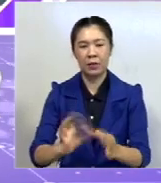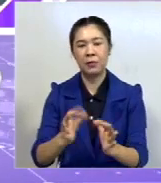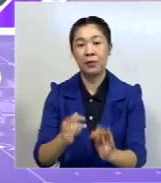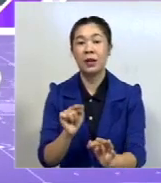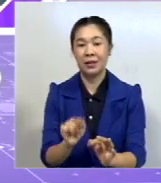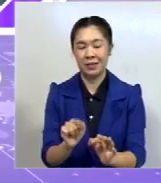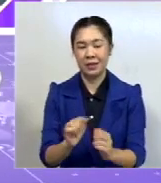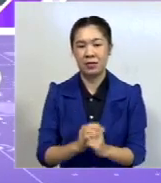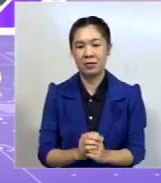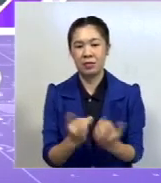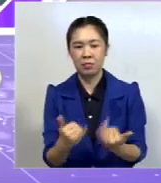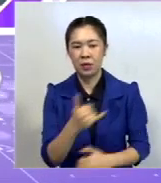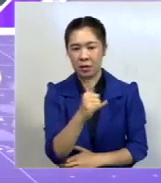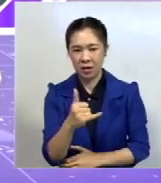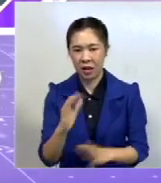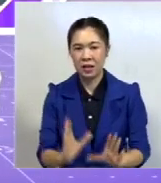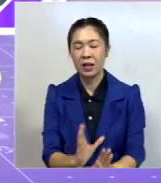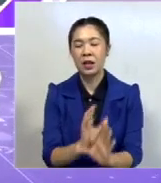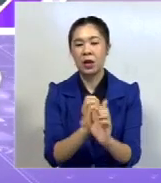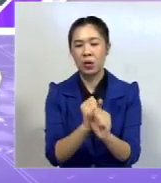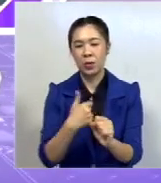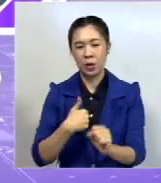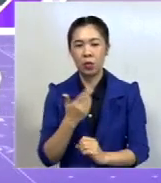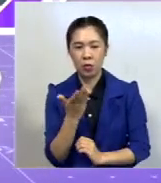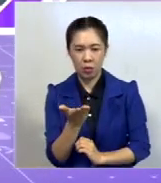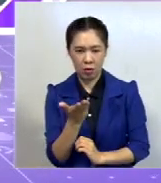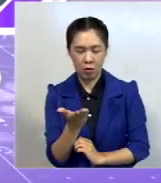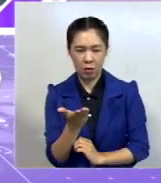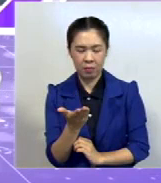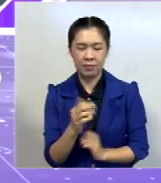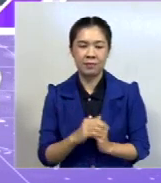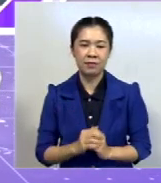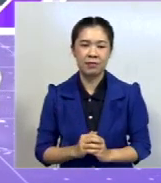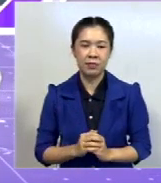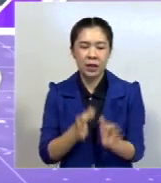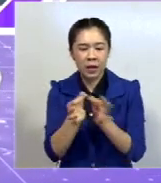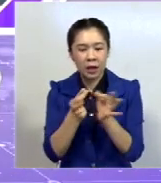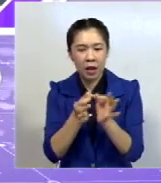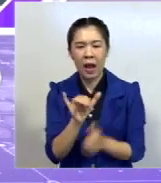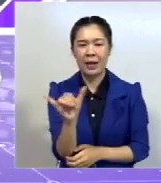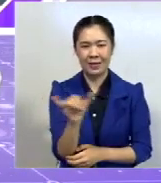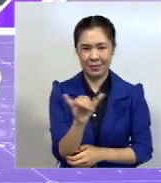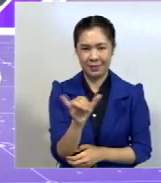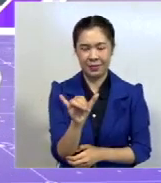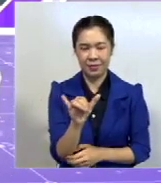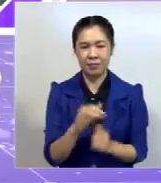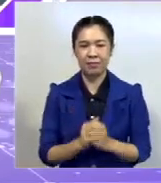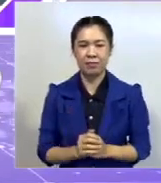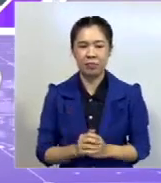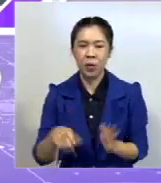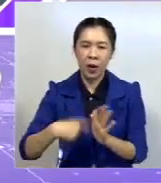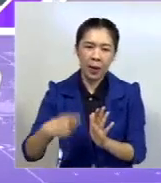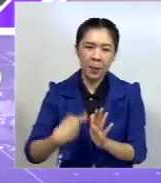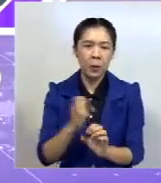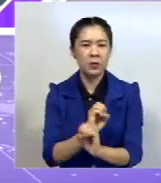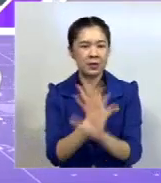างท่านอาจจะสรุปอะไรประเด็นขึ้นมานะครับขออนุญาตวันนี้ผมเองคงจะไม่ชี้หรือฟันธงว่าเป็นเรื่องใดที่จะชัดเจน